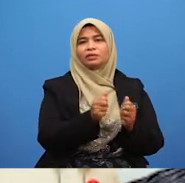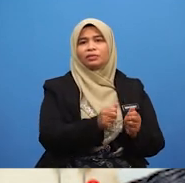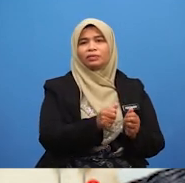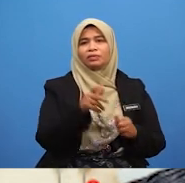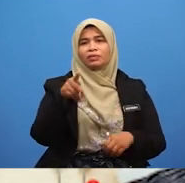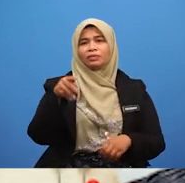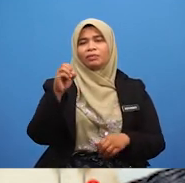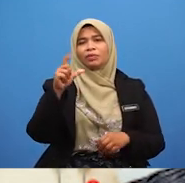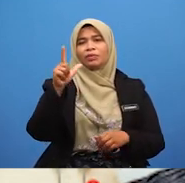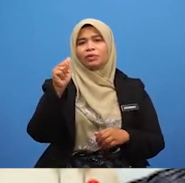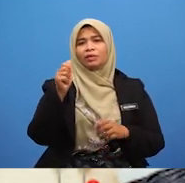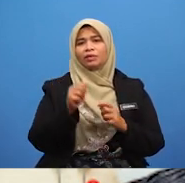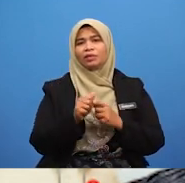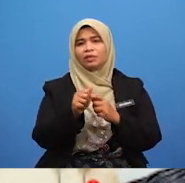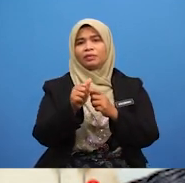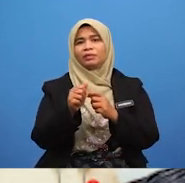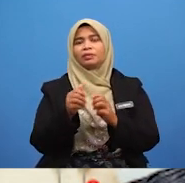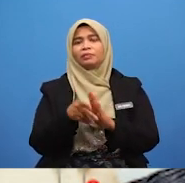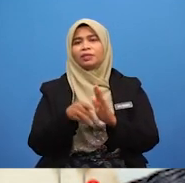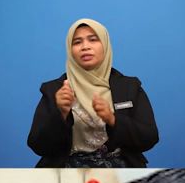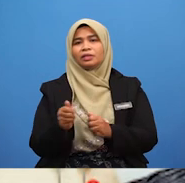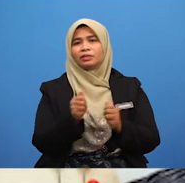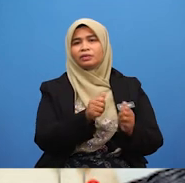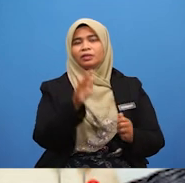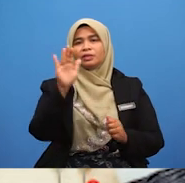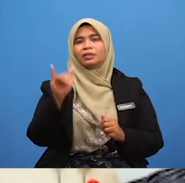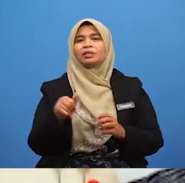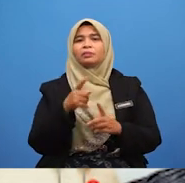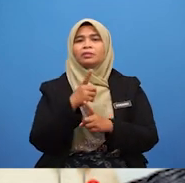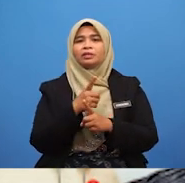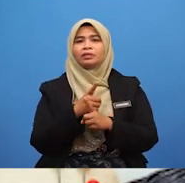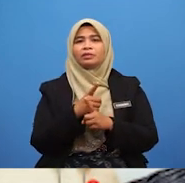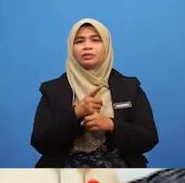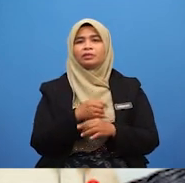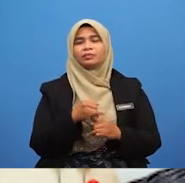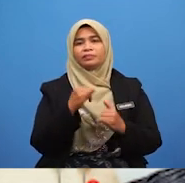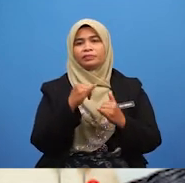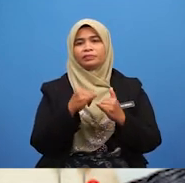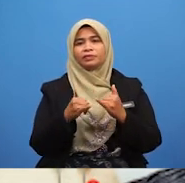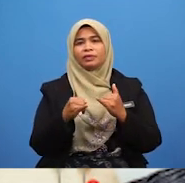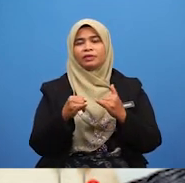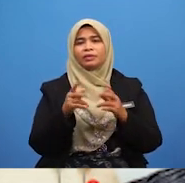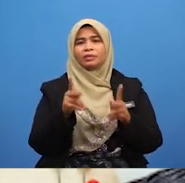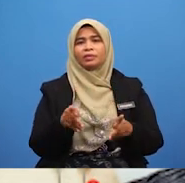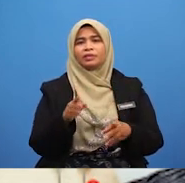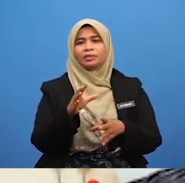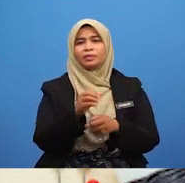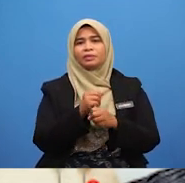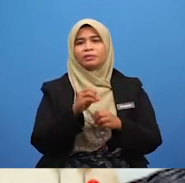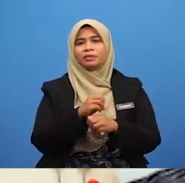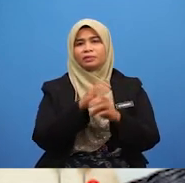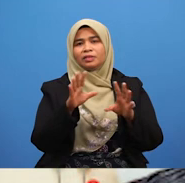peraturan yang betul. Dan yang terakhir, pelajar dapat menyatakan peraturan dan